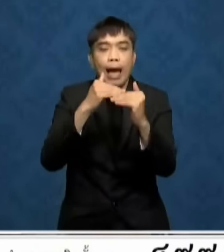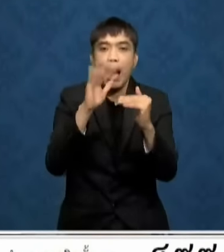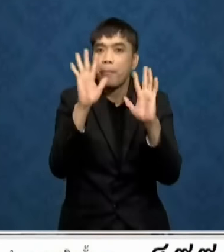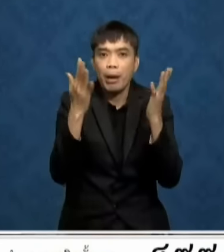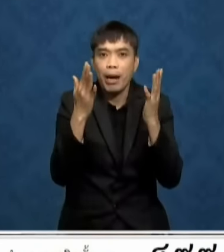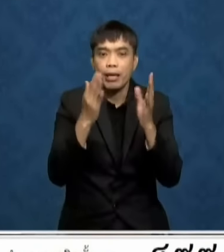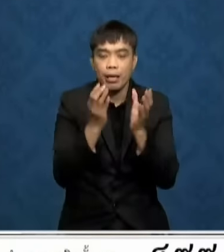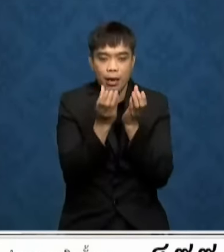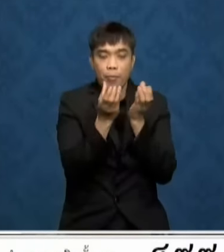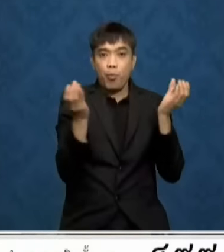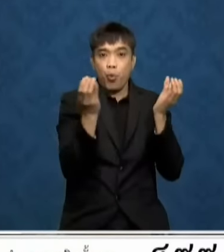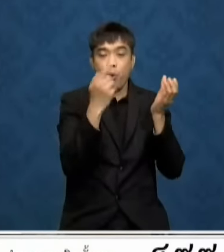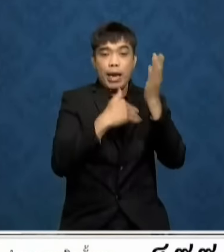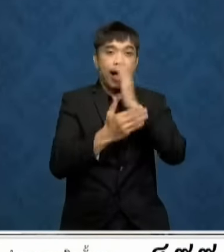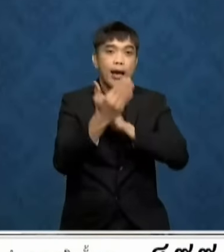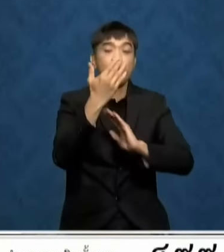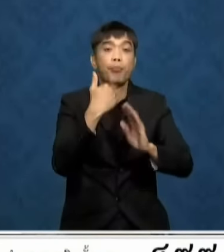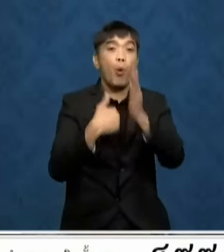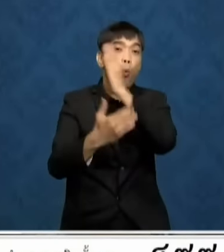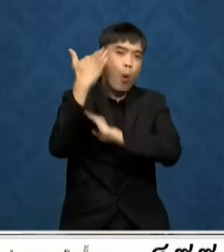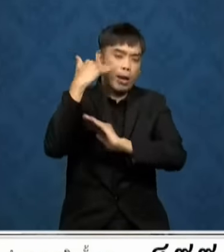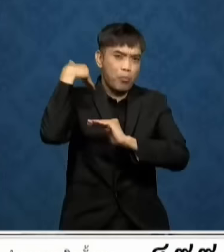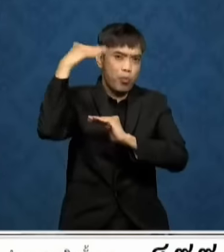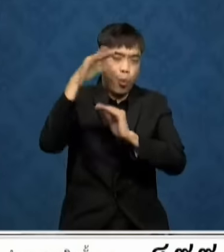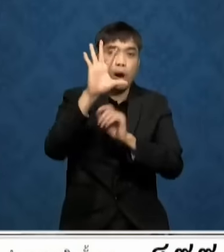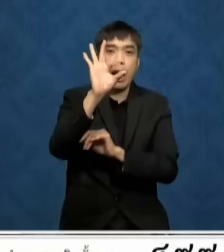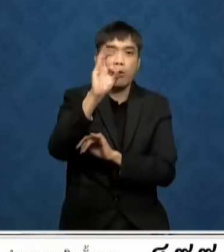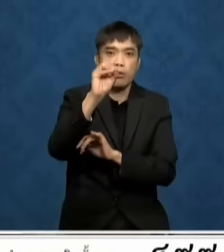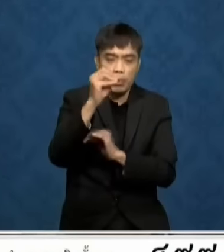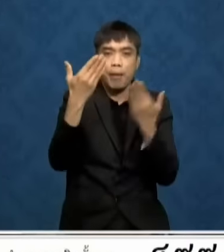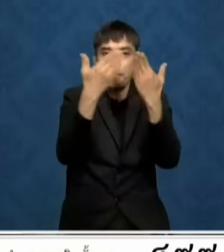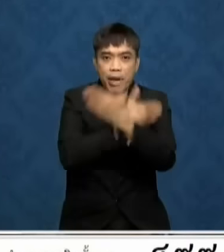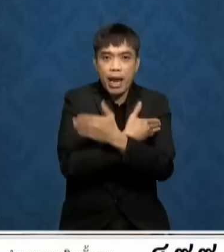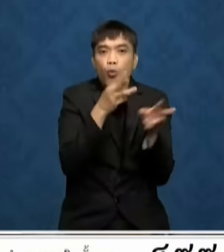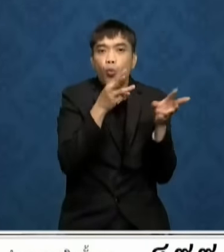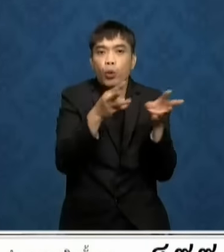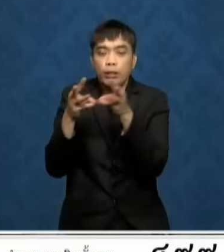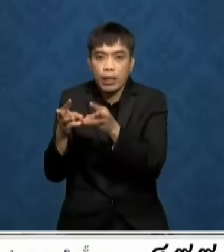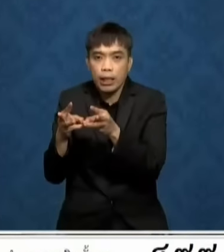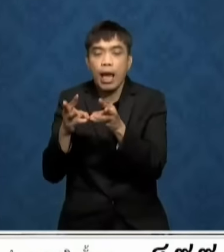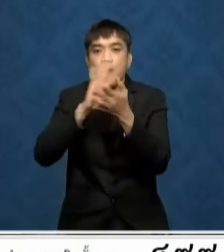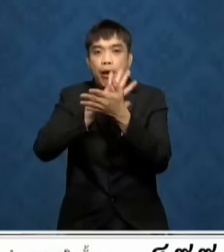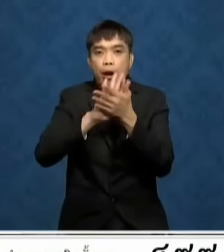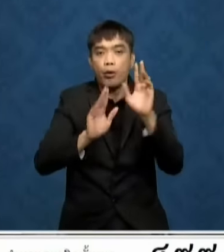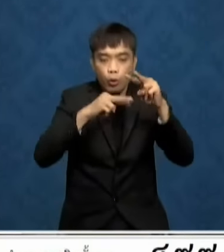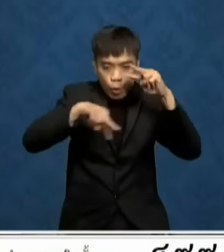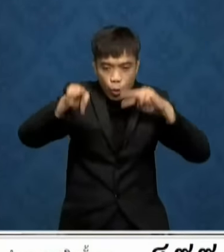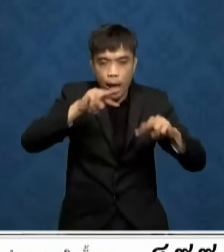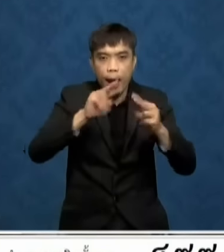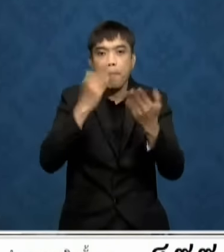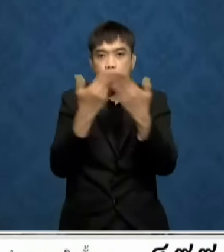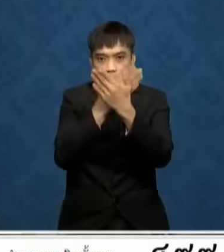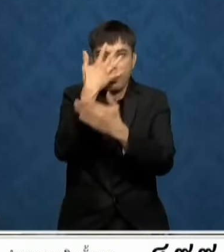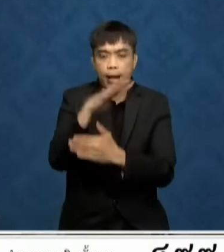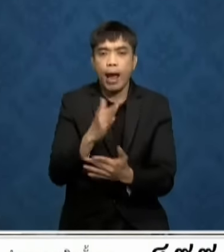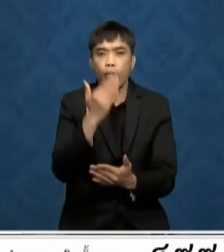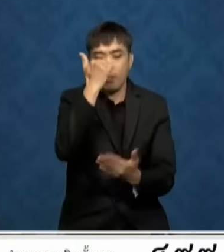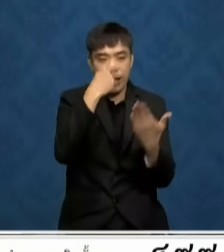90กว่าปีท่านประธานครับเหตุที่จะต้องหยุดความเปลี่ยนแปลงให้จงได้อยู่เสมอเนี่ยมันเกิดขึ้นจากความก